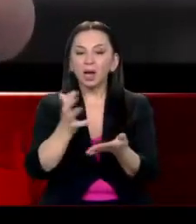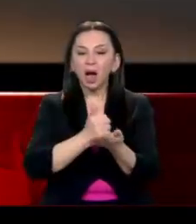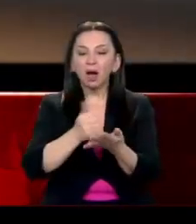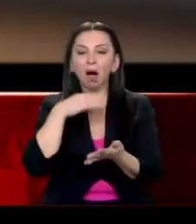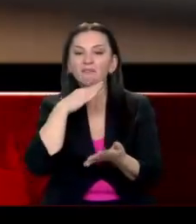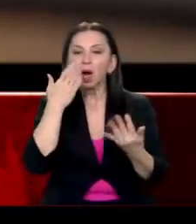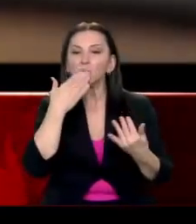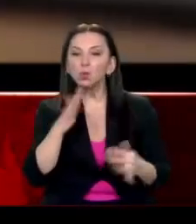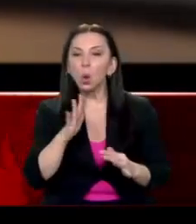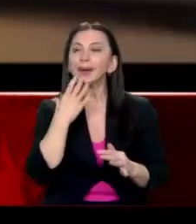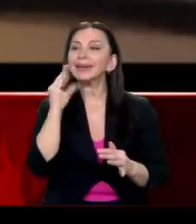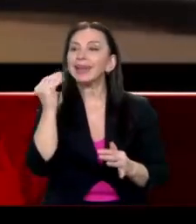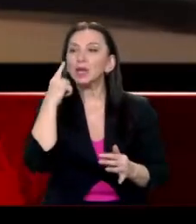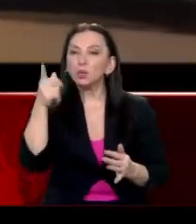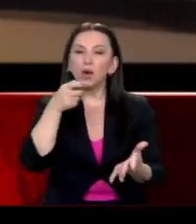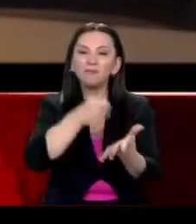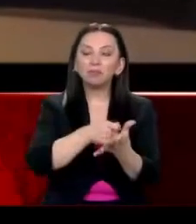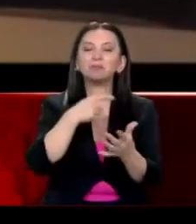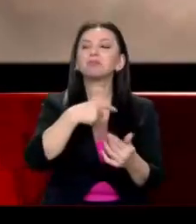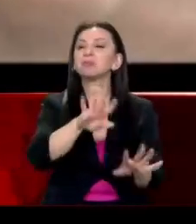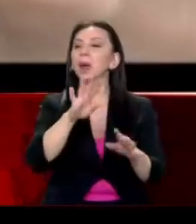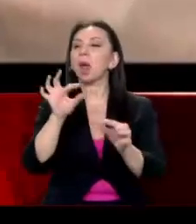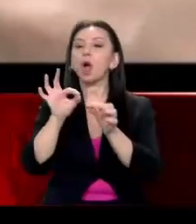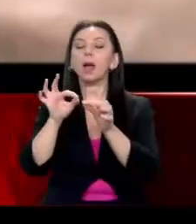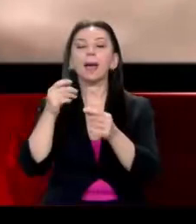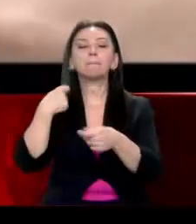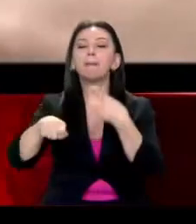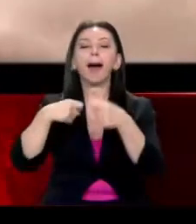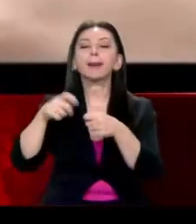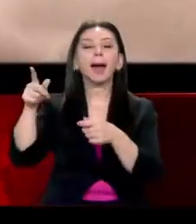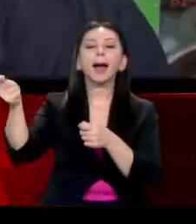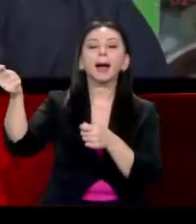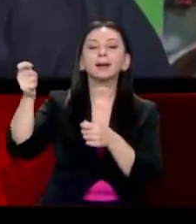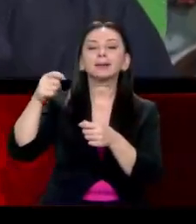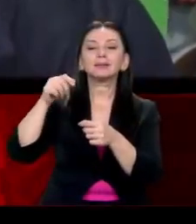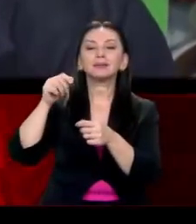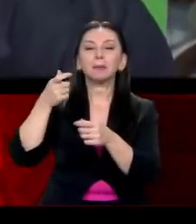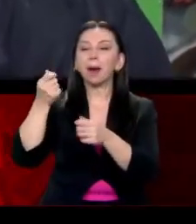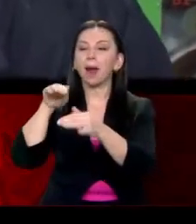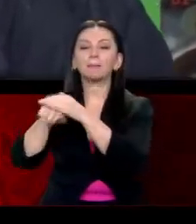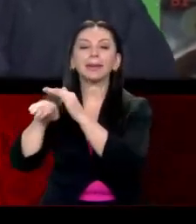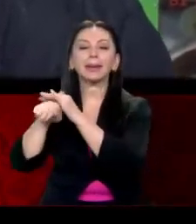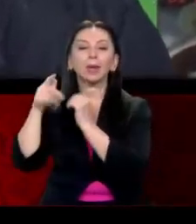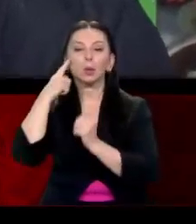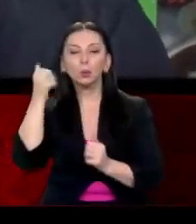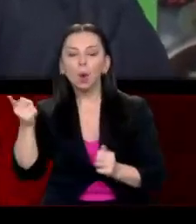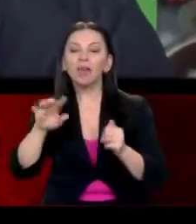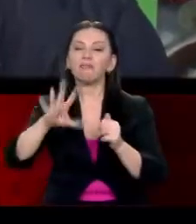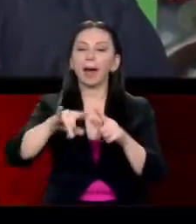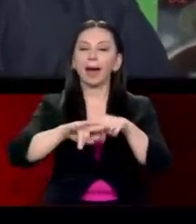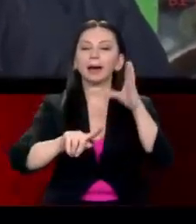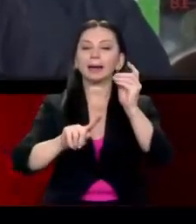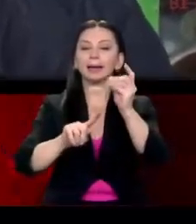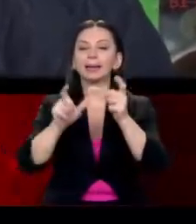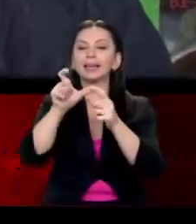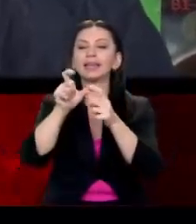küçük yatırımcı da mevduat faizlerine ve hisse fonlarına yönelmeye başladı. Ya ben şahsen borsanın savaş nedeniyle daha da ineceğini